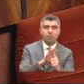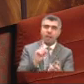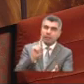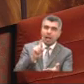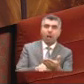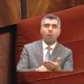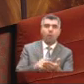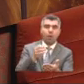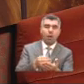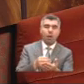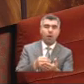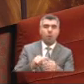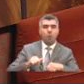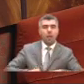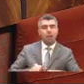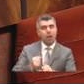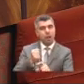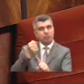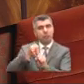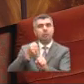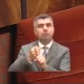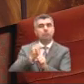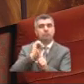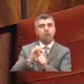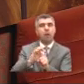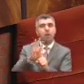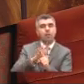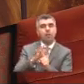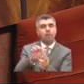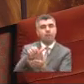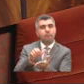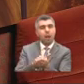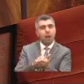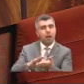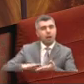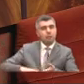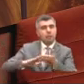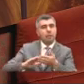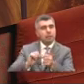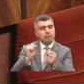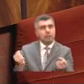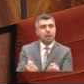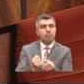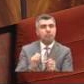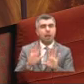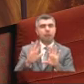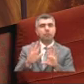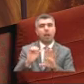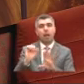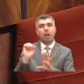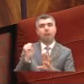إطار الأساس الأول للاستراتيجية ديال الجيل الأخضر ديال التنمية الفلاحية في العشر سنوات